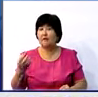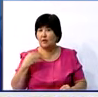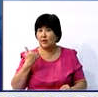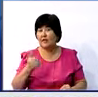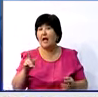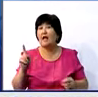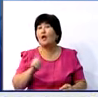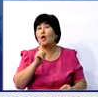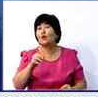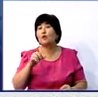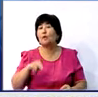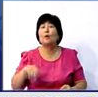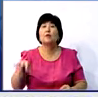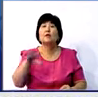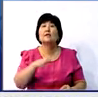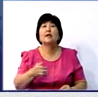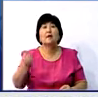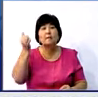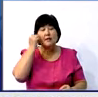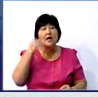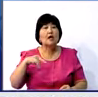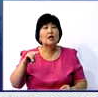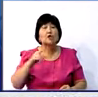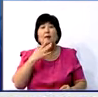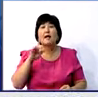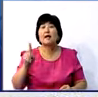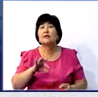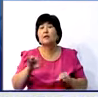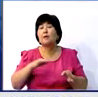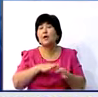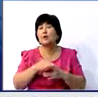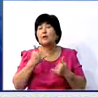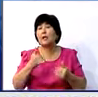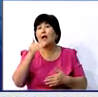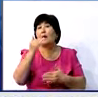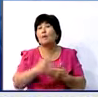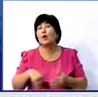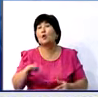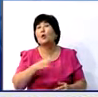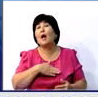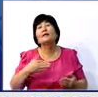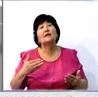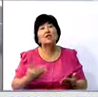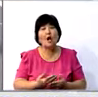на экскурсию по сакральным местам. Республиканский краеведческий проект реализуется в рамках программы «Рухани